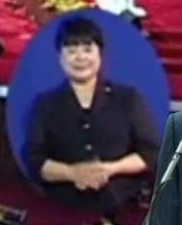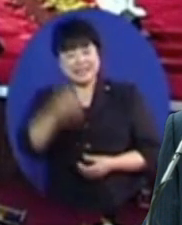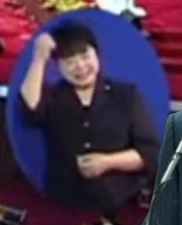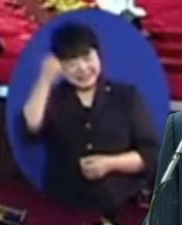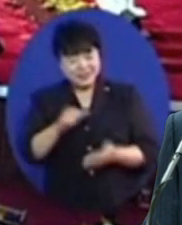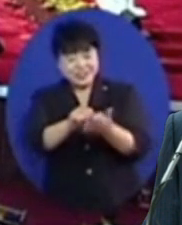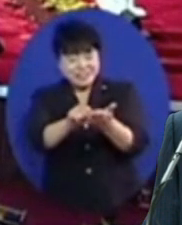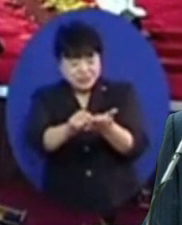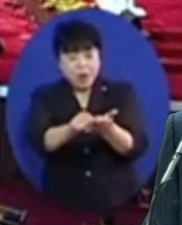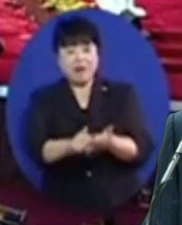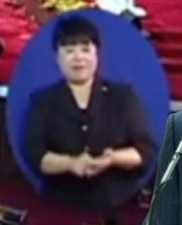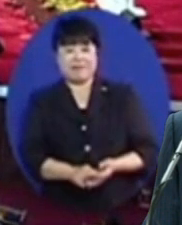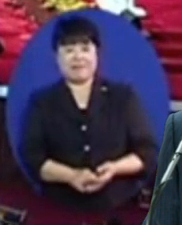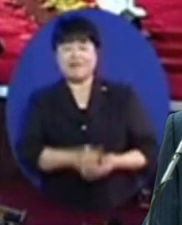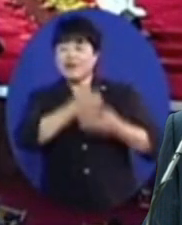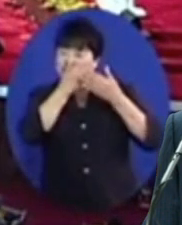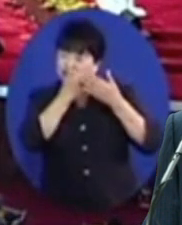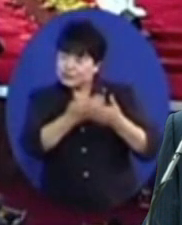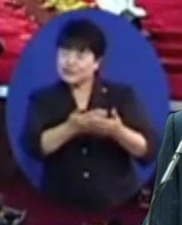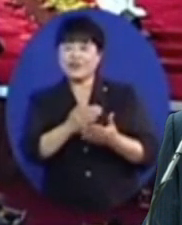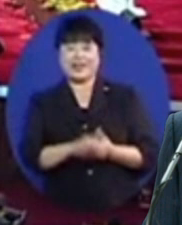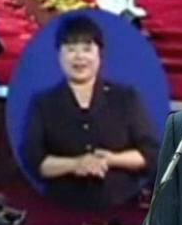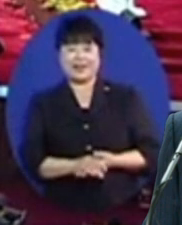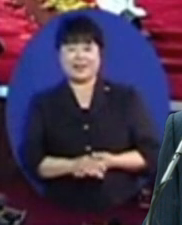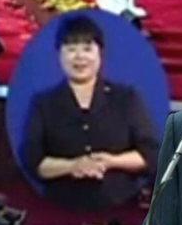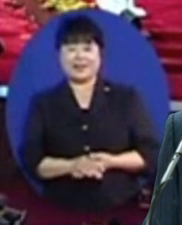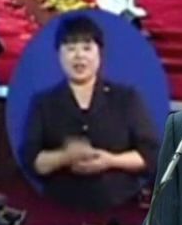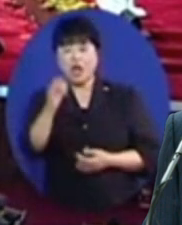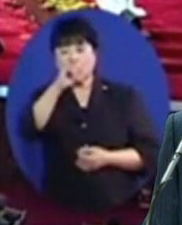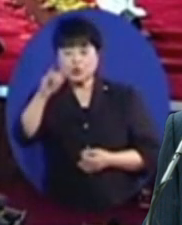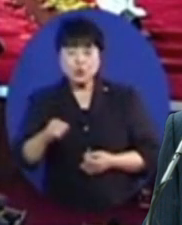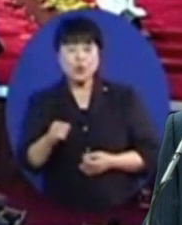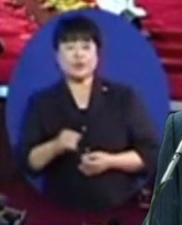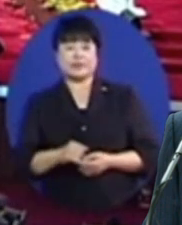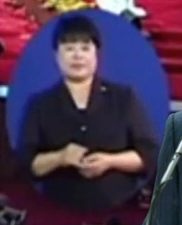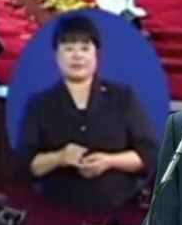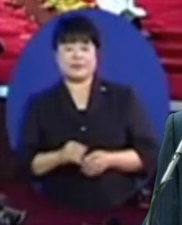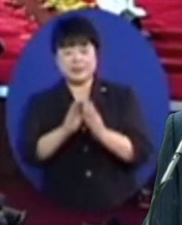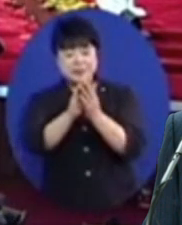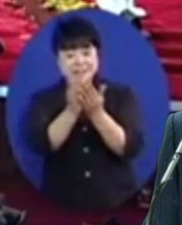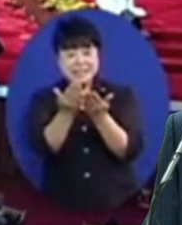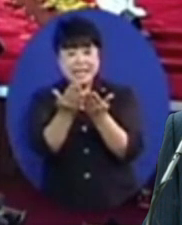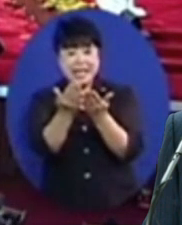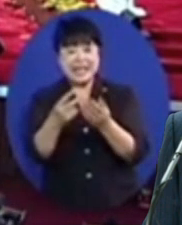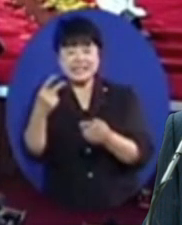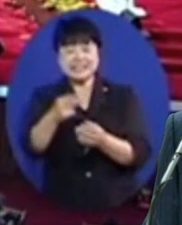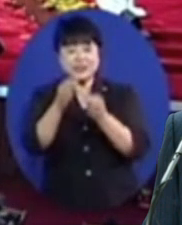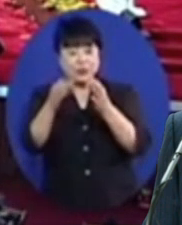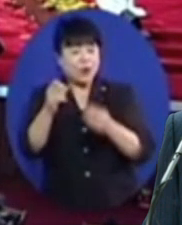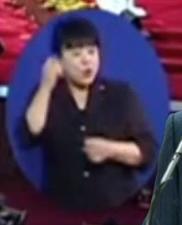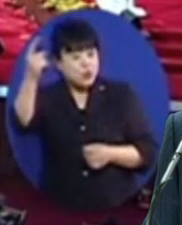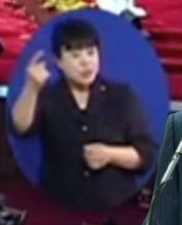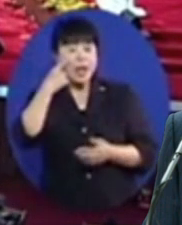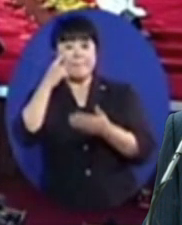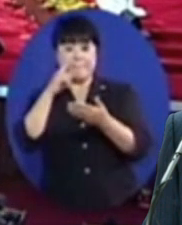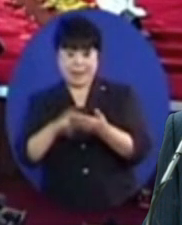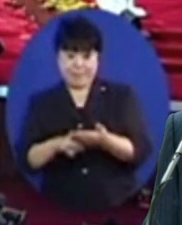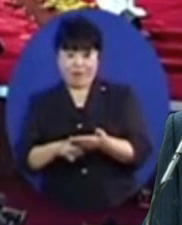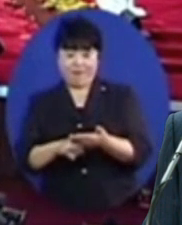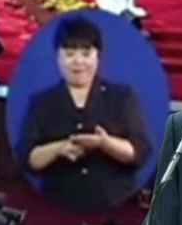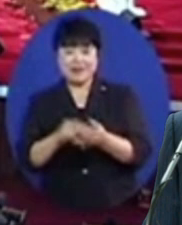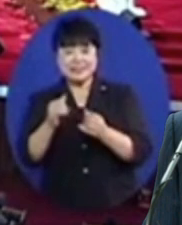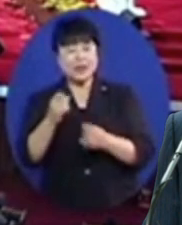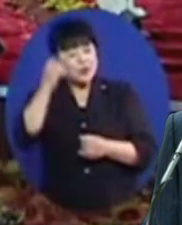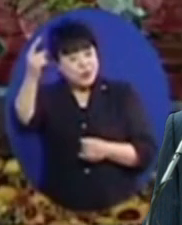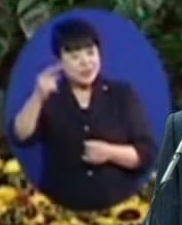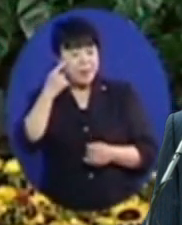기억에서 지워버린다는 것은 얼마나 중요한지 몰라요. 존 브로크만은 그의 책 지난 27년 동안의 위대한 발명에 인류의